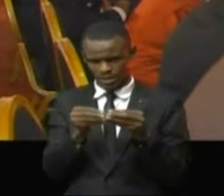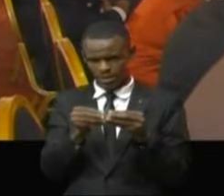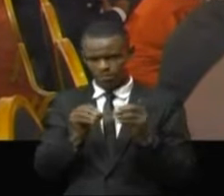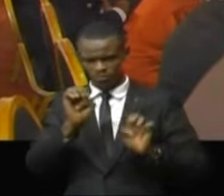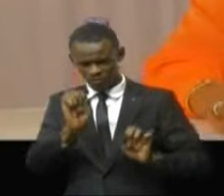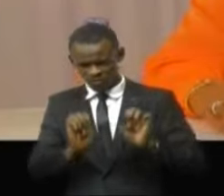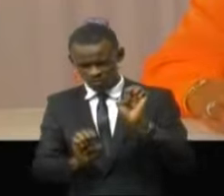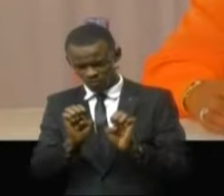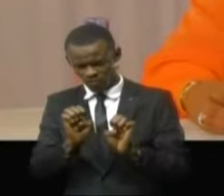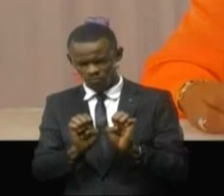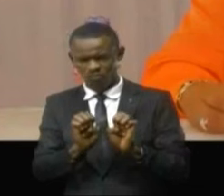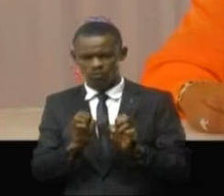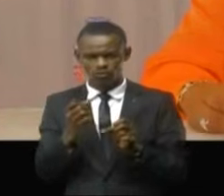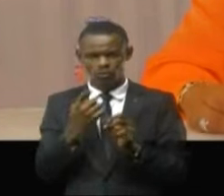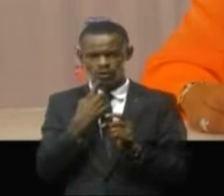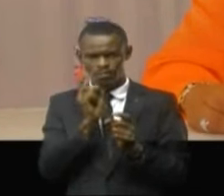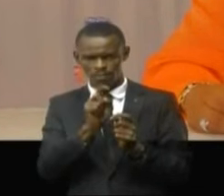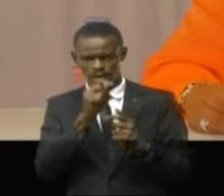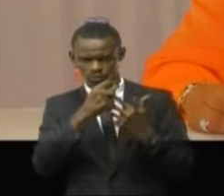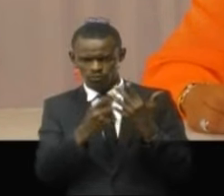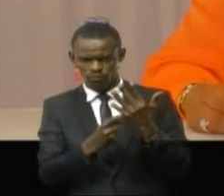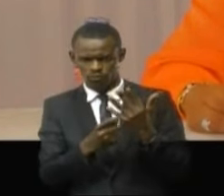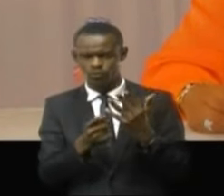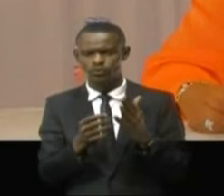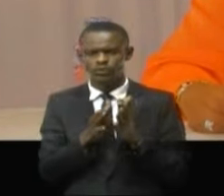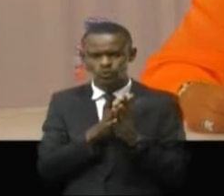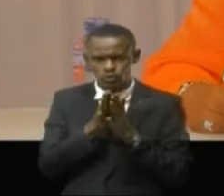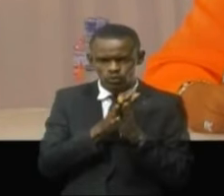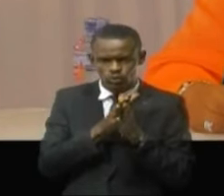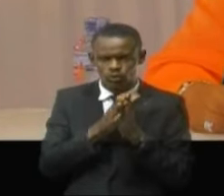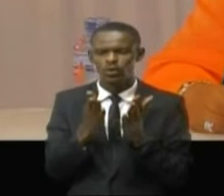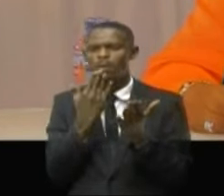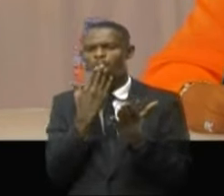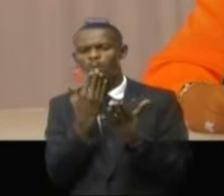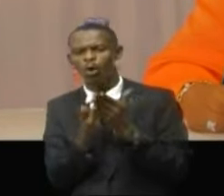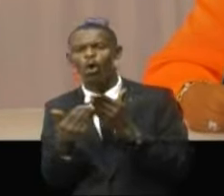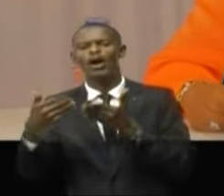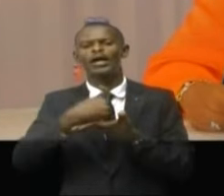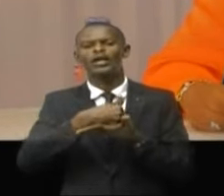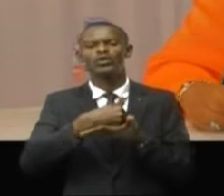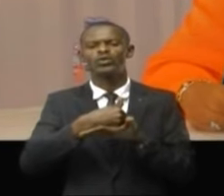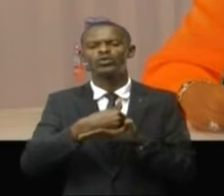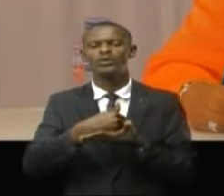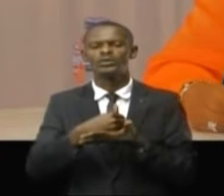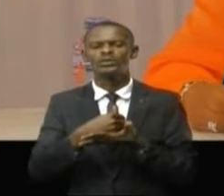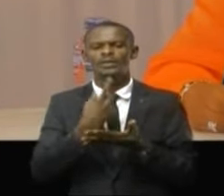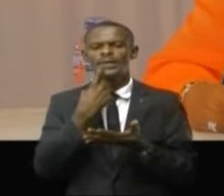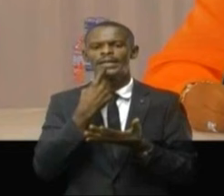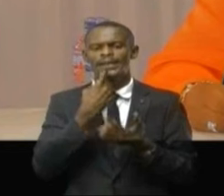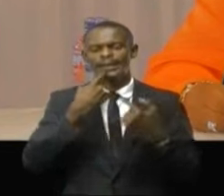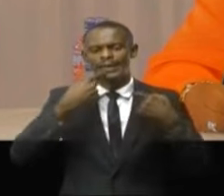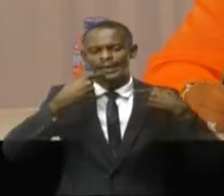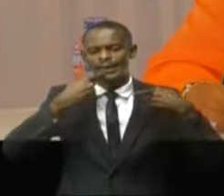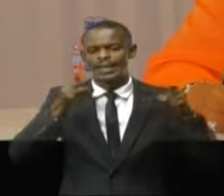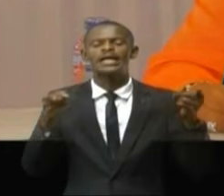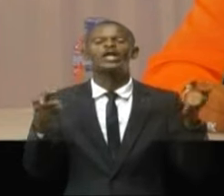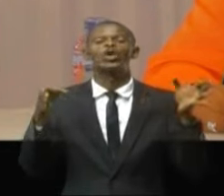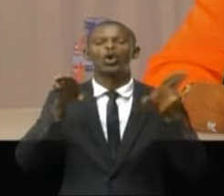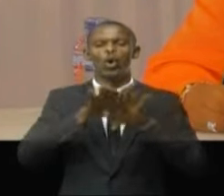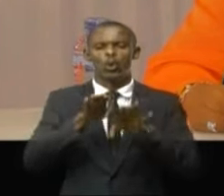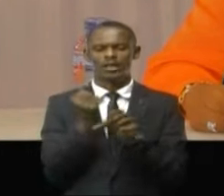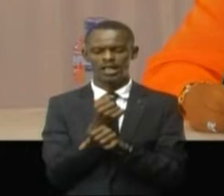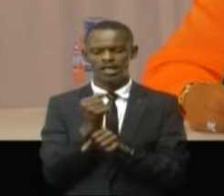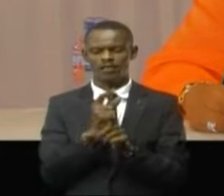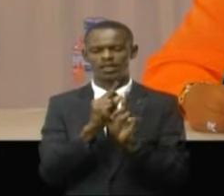Je vous souhaite donc un bon retour dans vos services respectifs et déclare clos les travaux de cette table ronde consacrée à